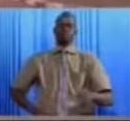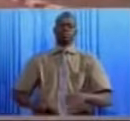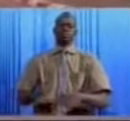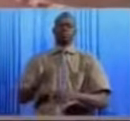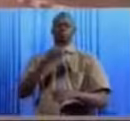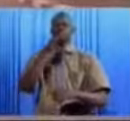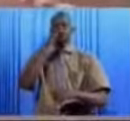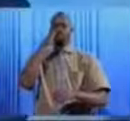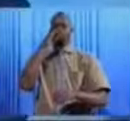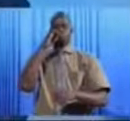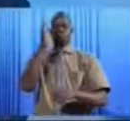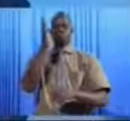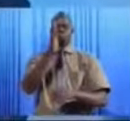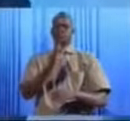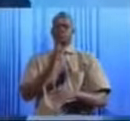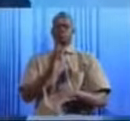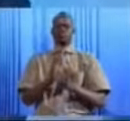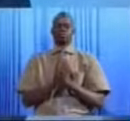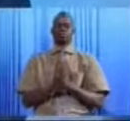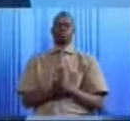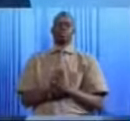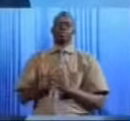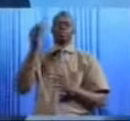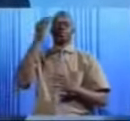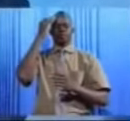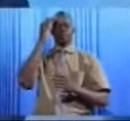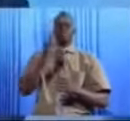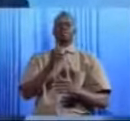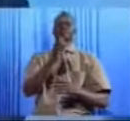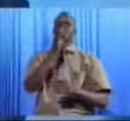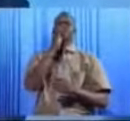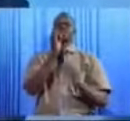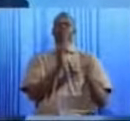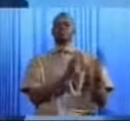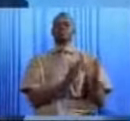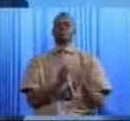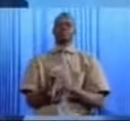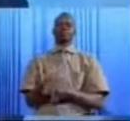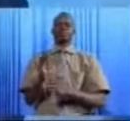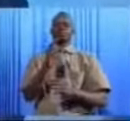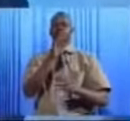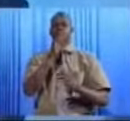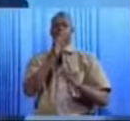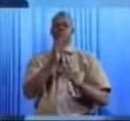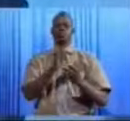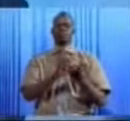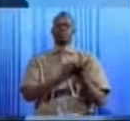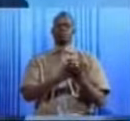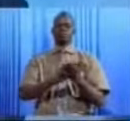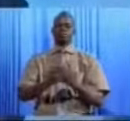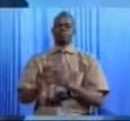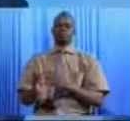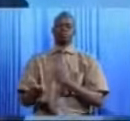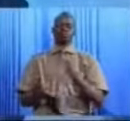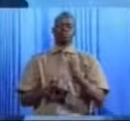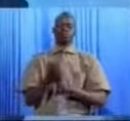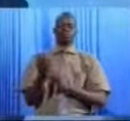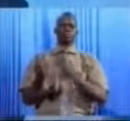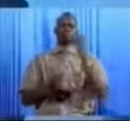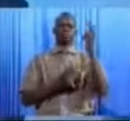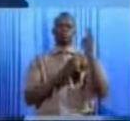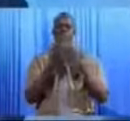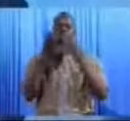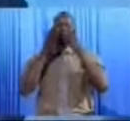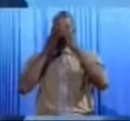gabon le ministre de l'eau des aménagements hydrauliques et de l'assainissement a effectué une visite sur le site du